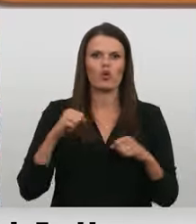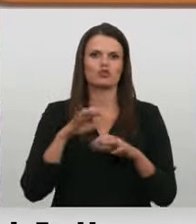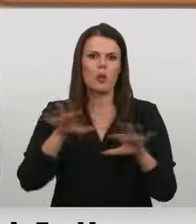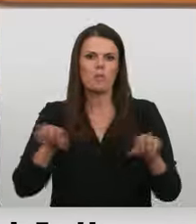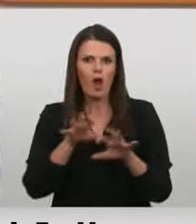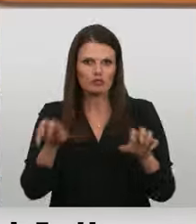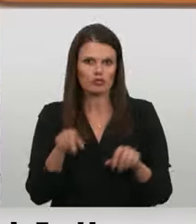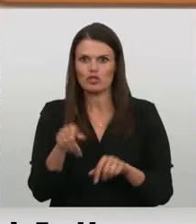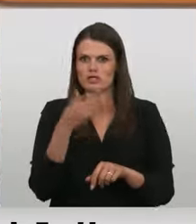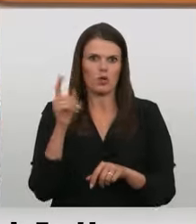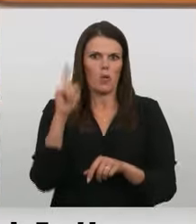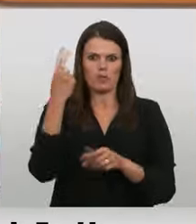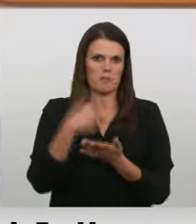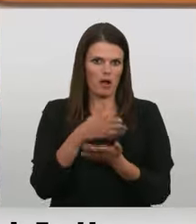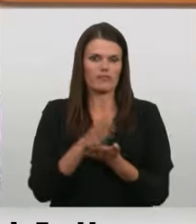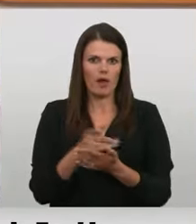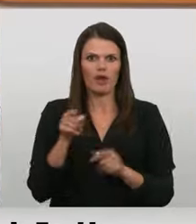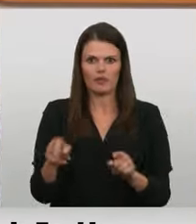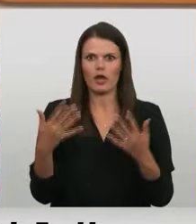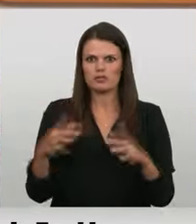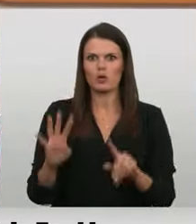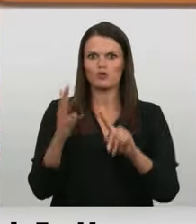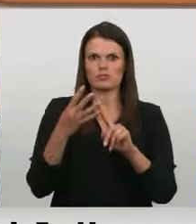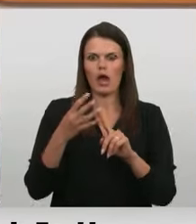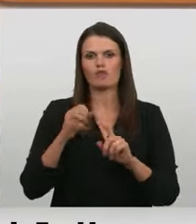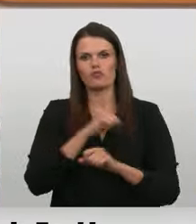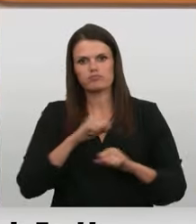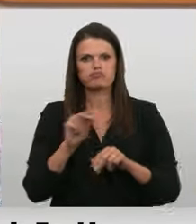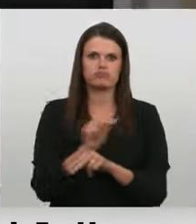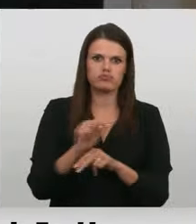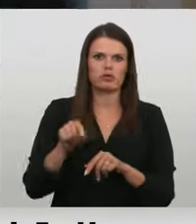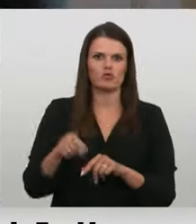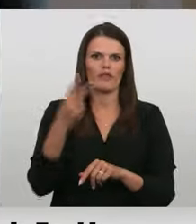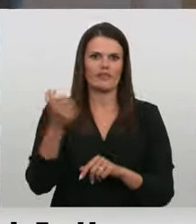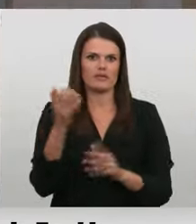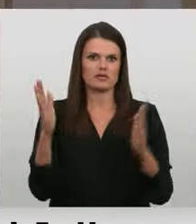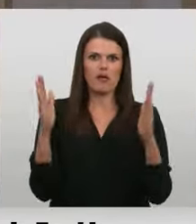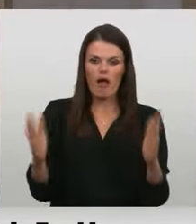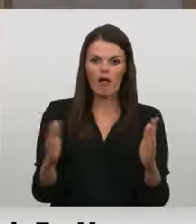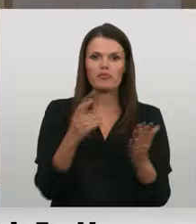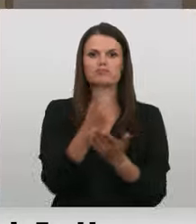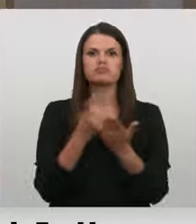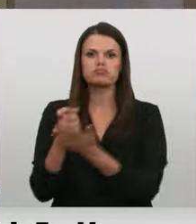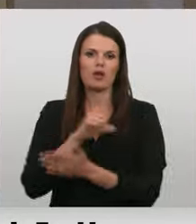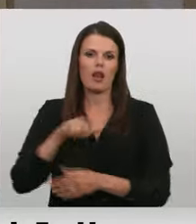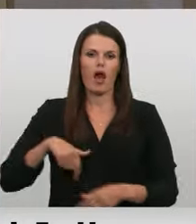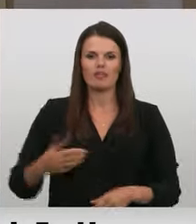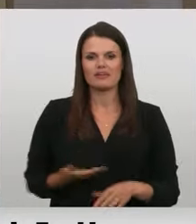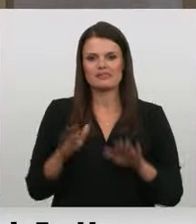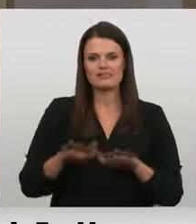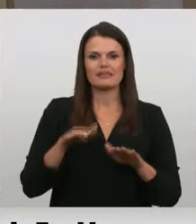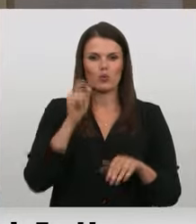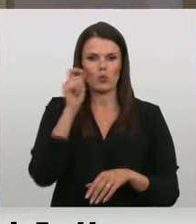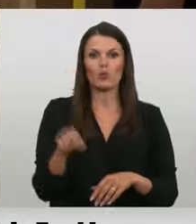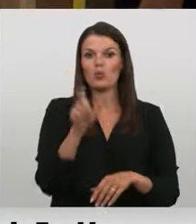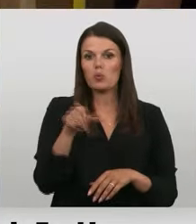tāds kurs. Šis, ja nemaldos, ir mūsu ceturtais kurs šo divu gadu laikā. Aptaujājot Latvijā dzīvojošos bēgļus, secināts,